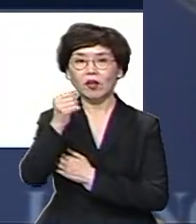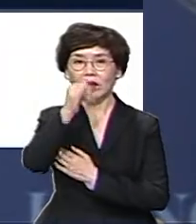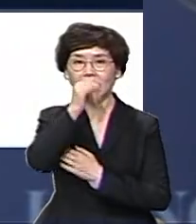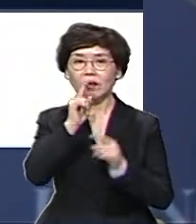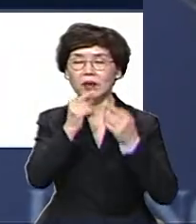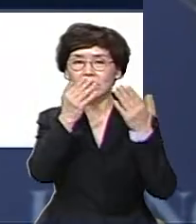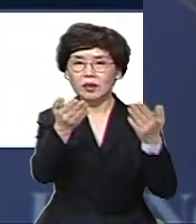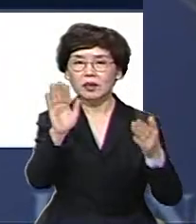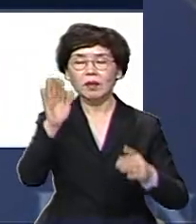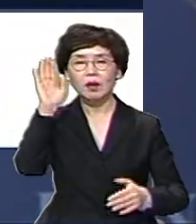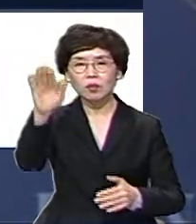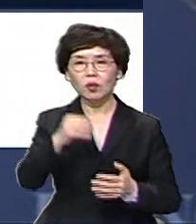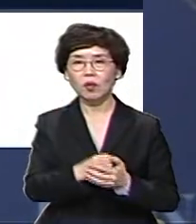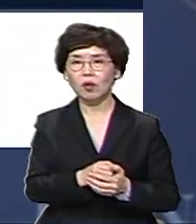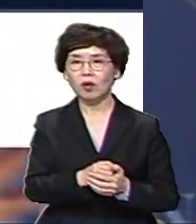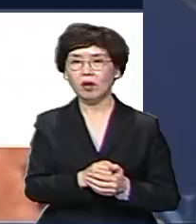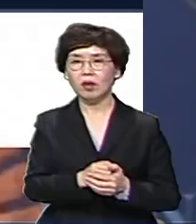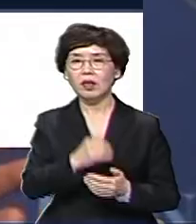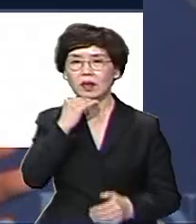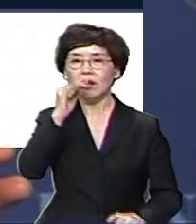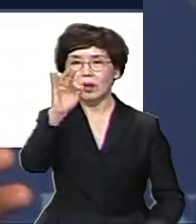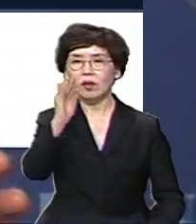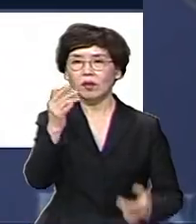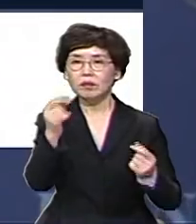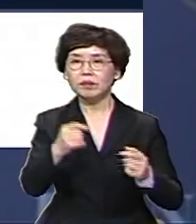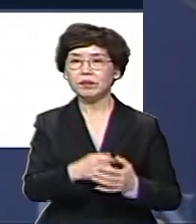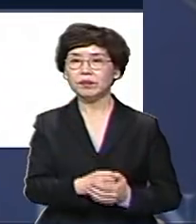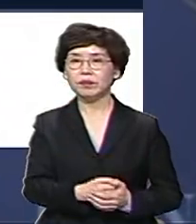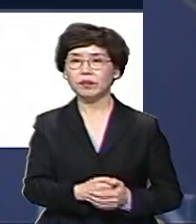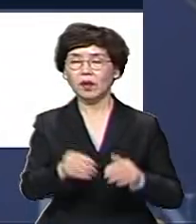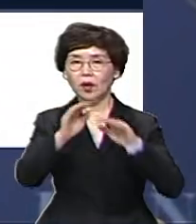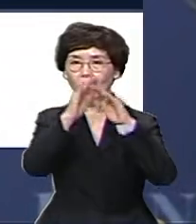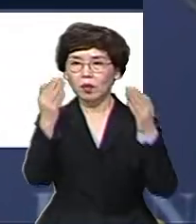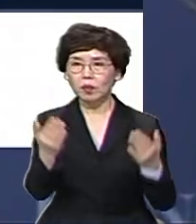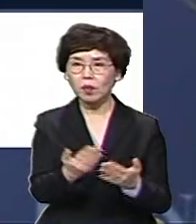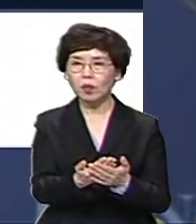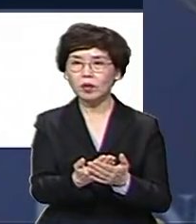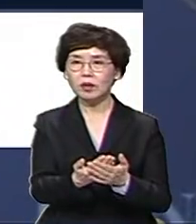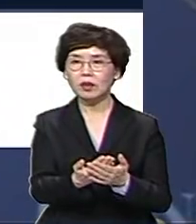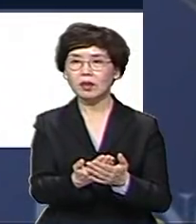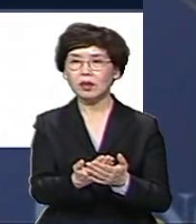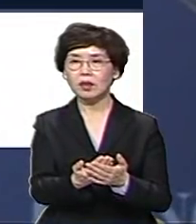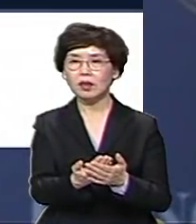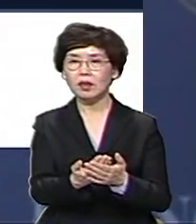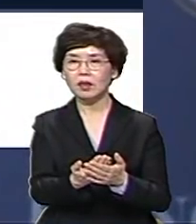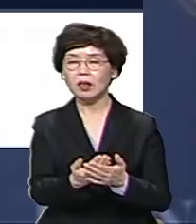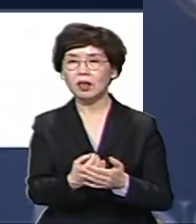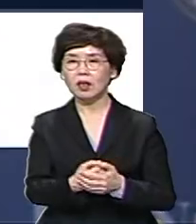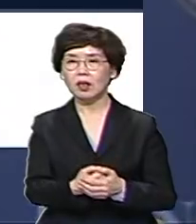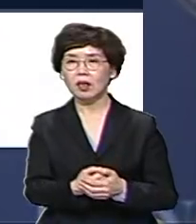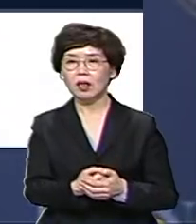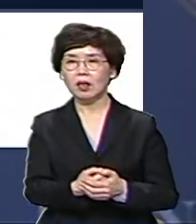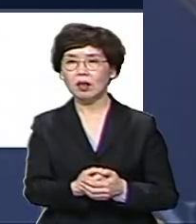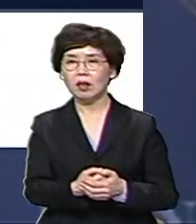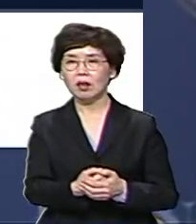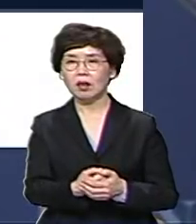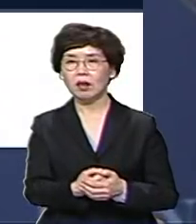가지고 있다 이렇게 말씀을 드렸습니다만은 앞으로 두고 봐야 되겠습니다. 그런데 모든